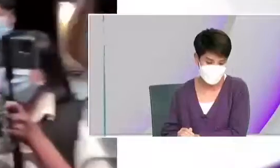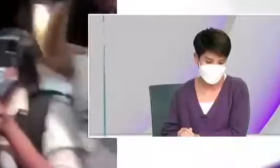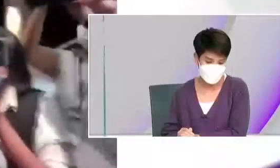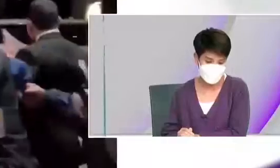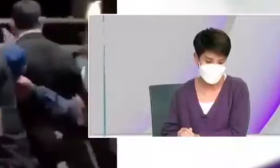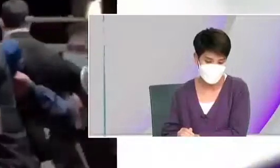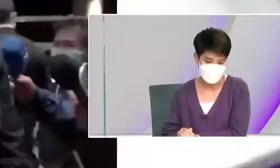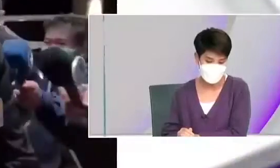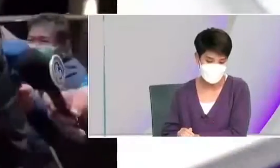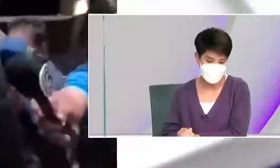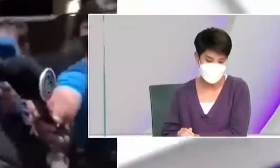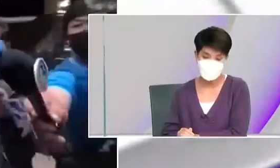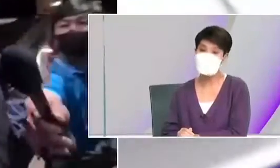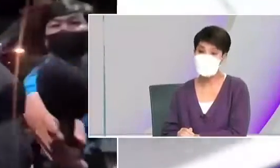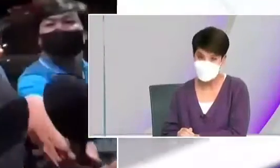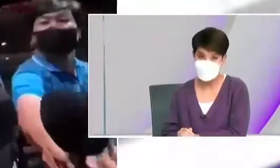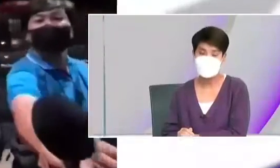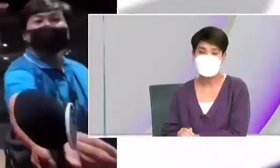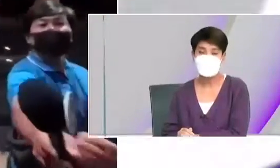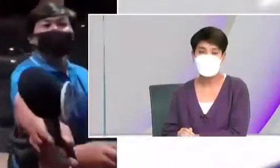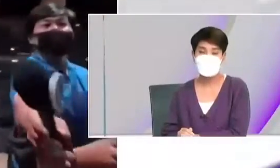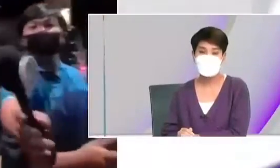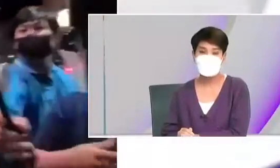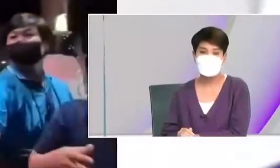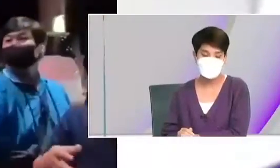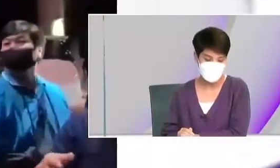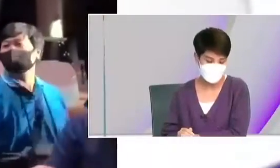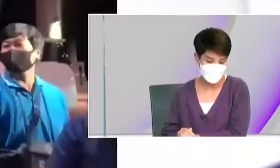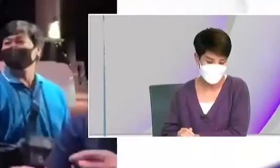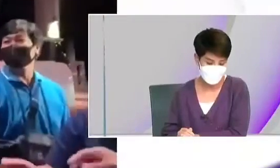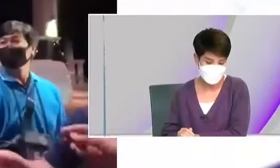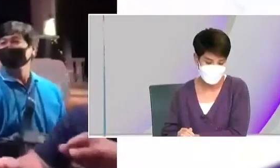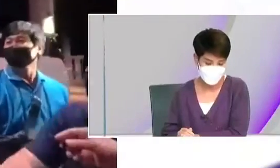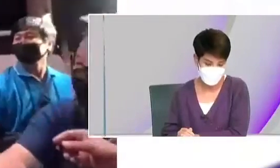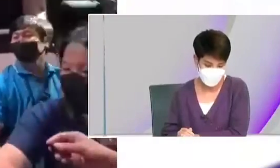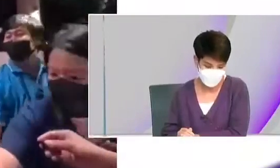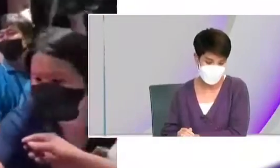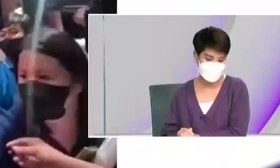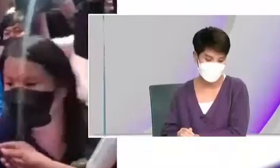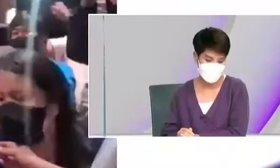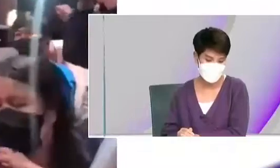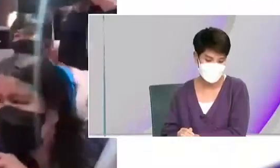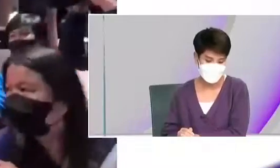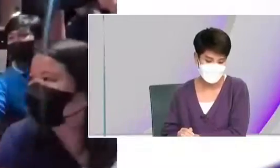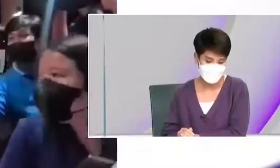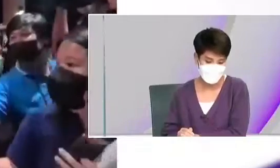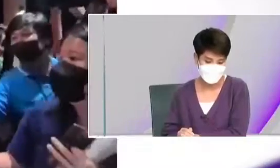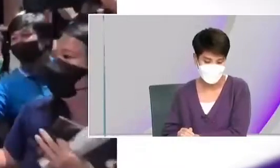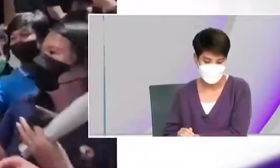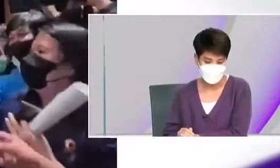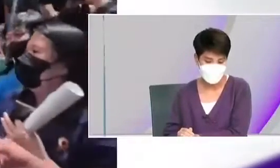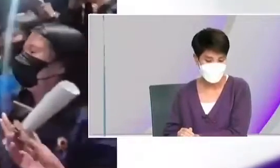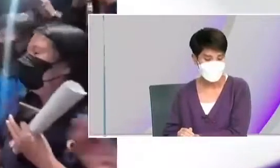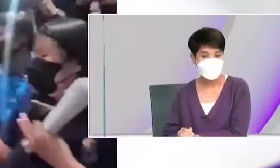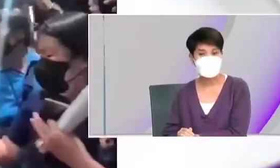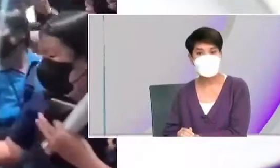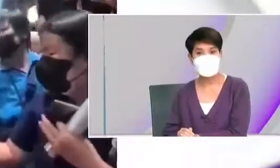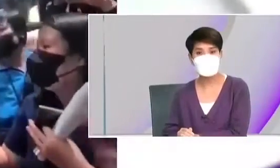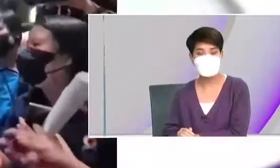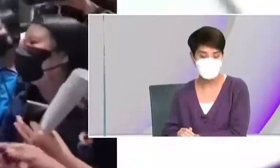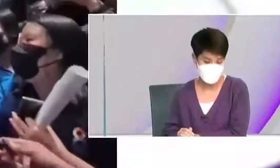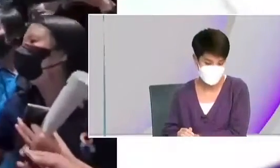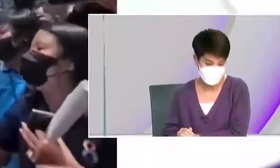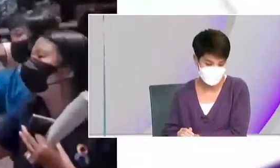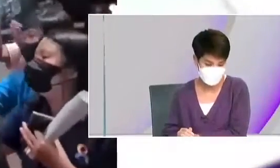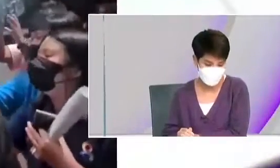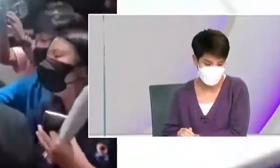ล้วหรือไม่คุณอนุทินก็บอกสั้นๆว่าไม่มีอะไรในขณะที่คุณวราวุฒิศิลปะอาชานะคะในฐานะประธานคณะกรรมการนโยบาย